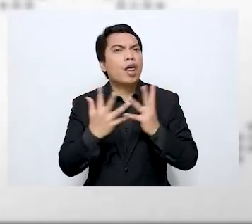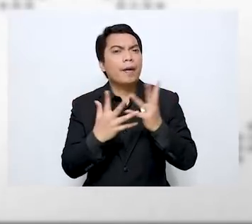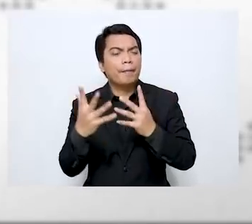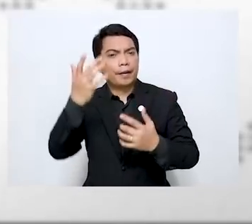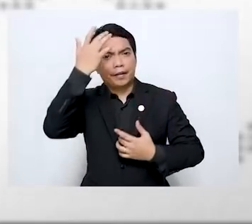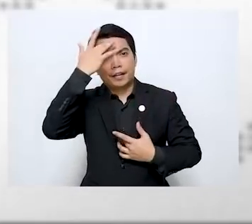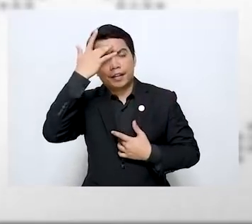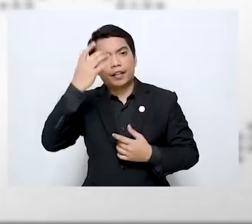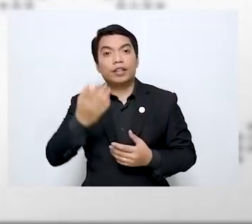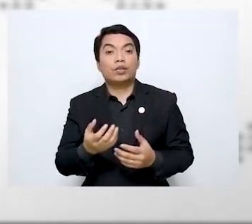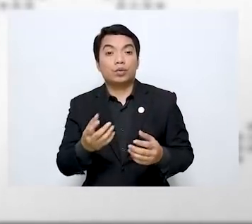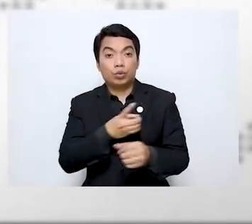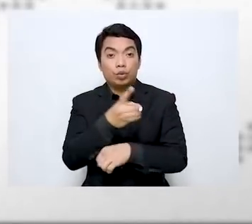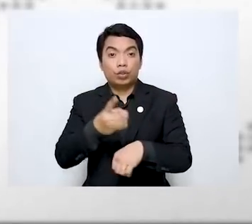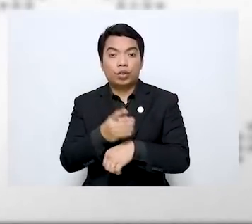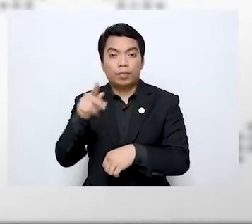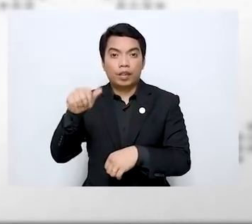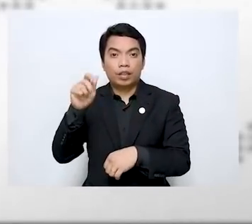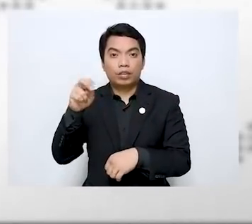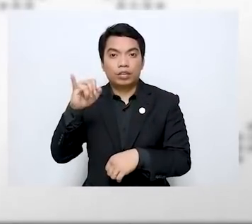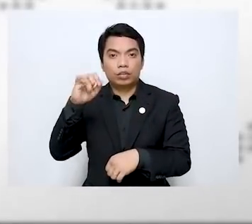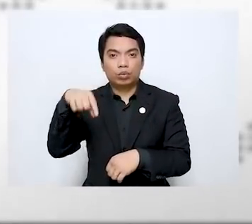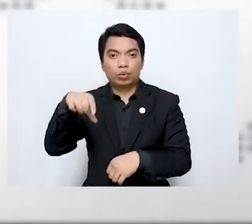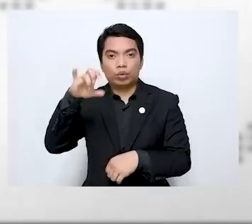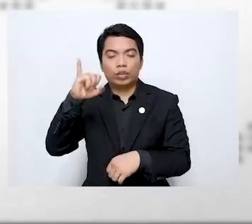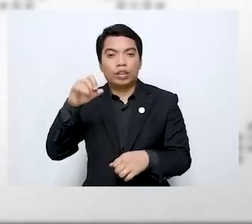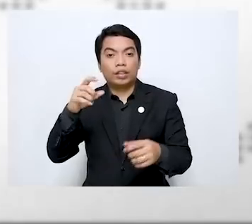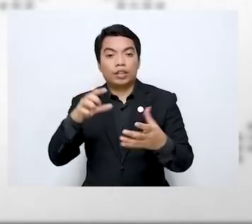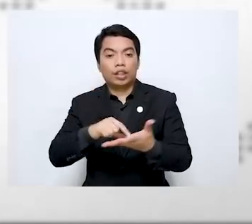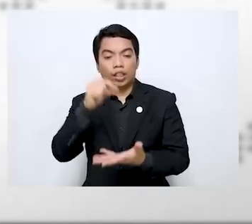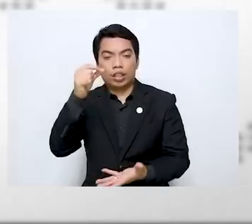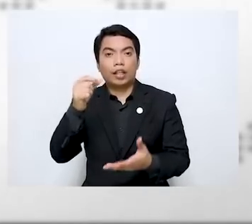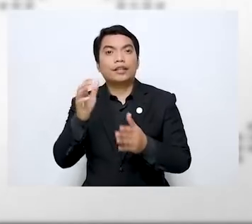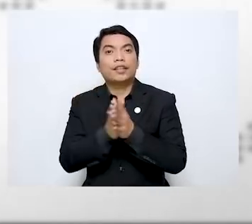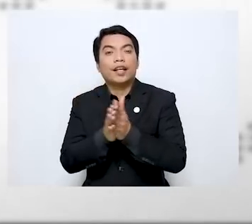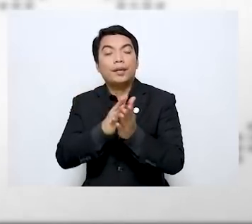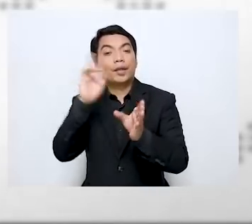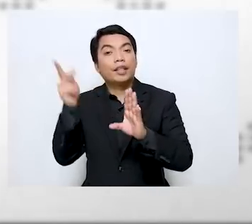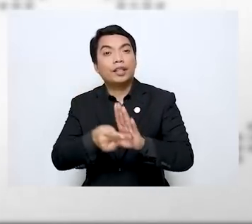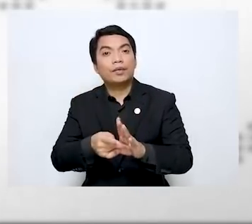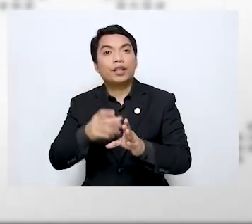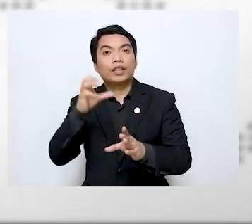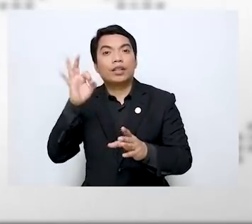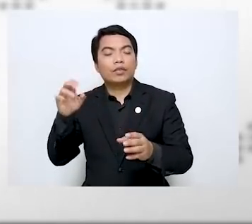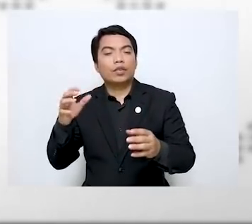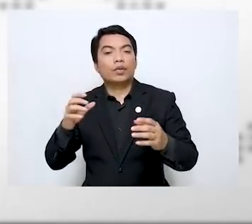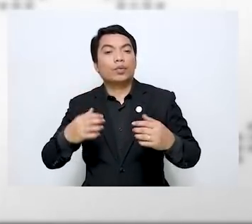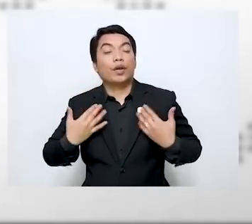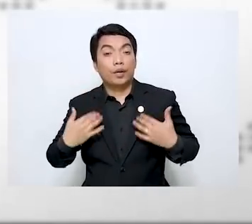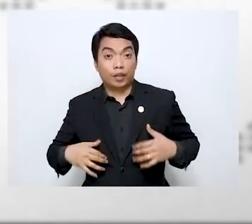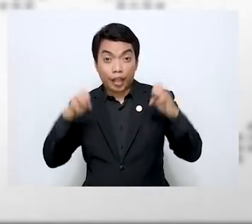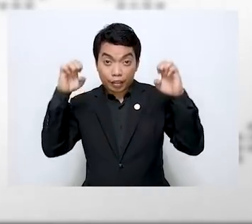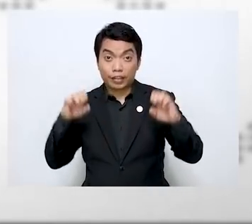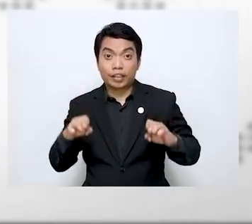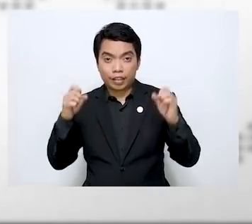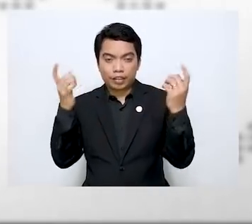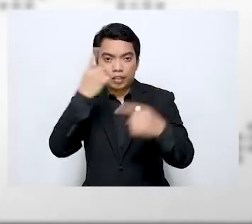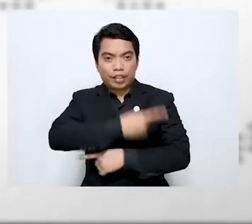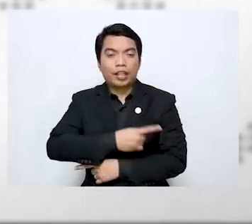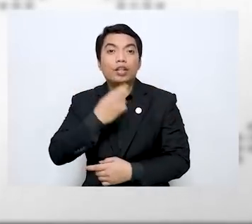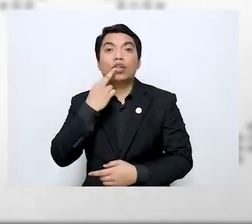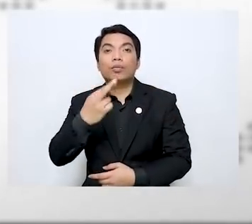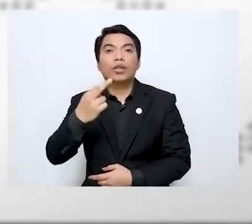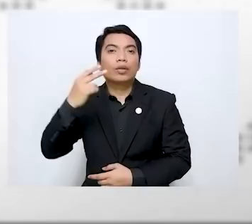Kaya naman sa distrito ng Paniqui, Tarlac, masiglang nilahukan ng mga kapatid ang CFO Fitness Day. May report si kapatid